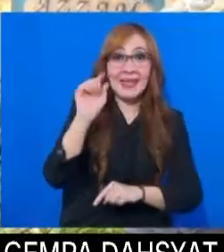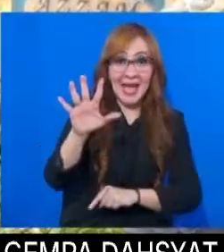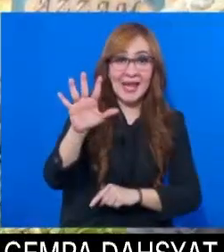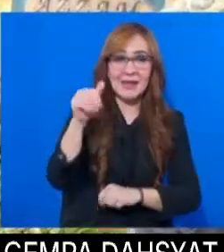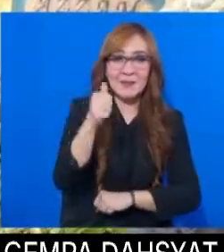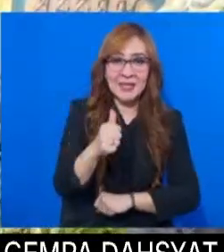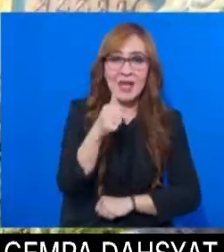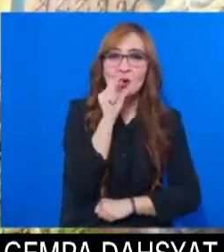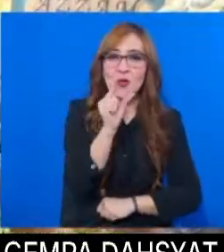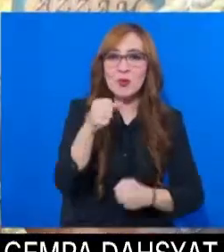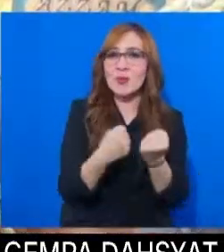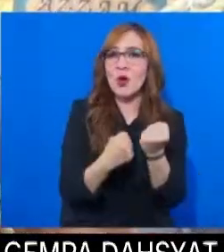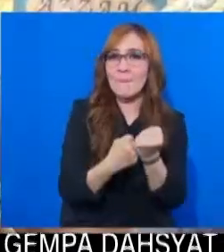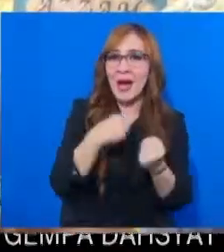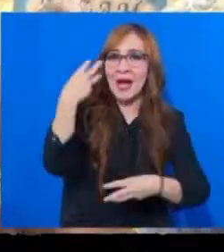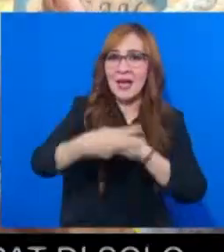menopang potensi ekonomi atau